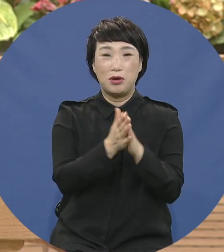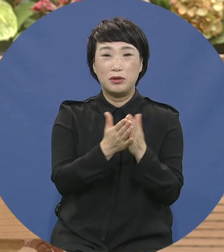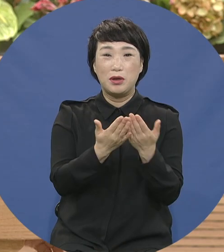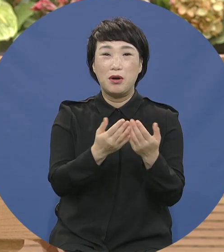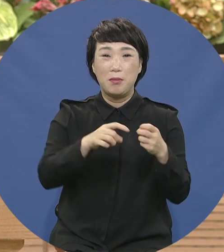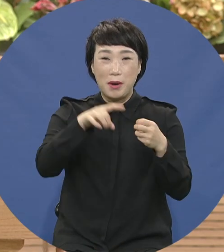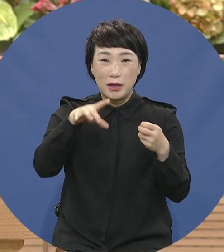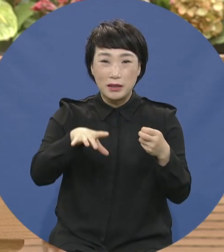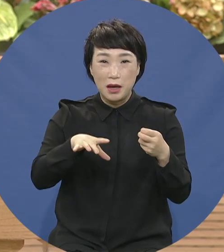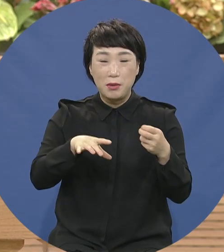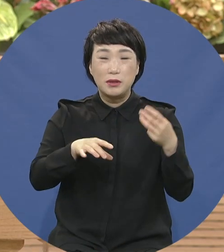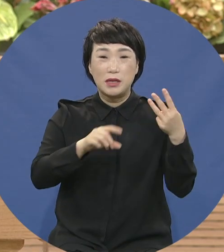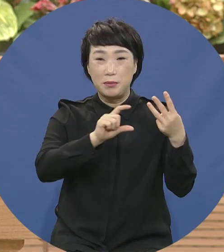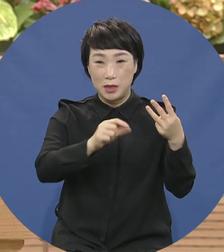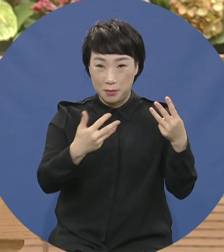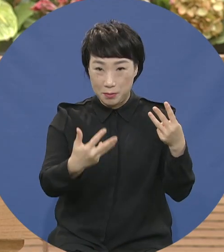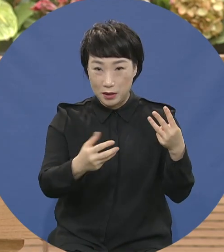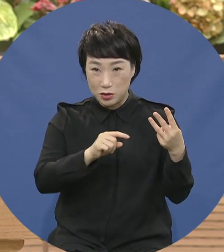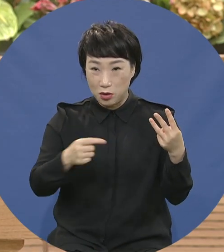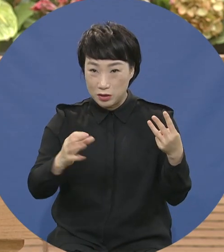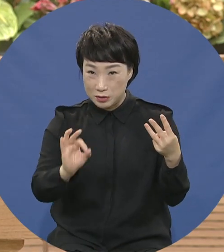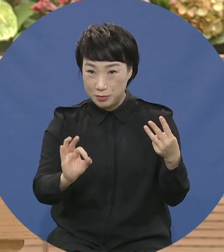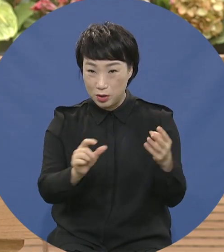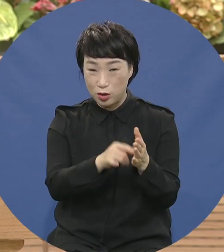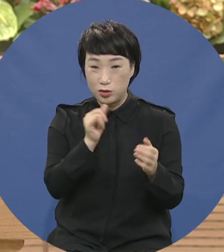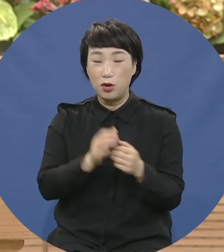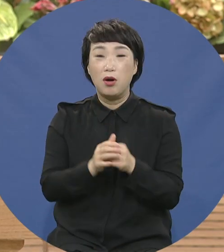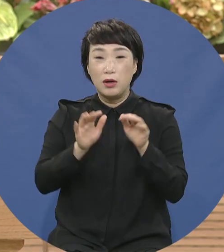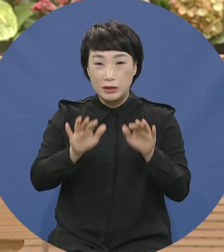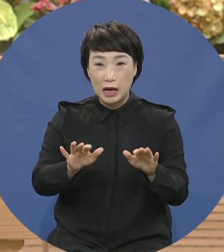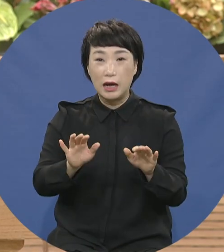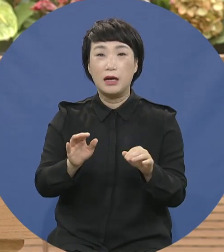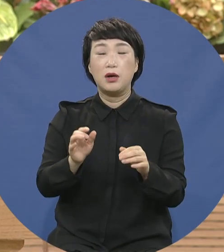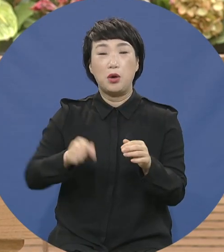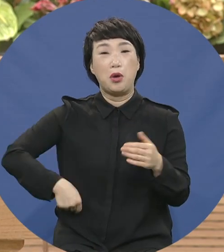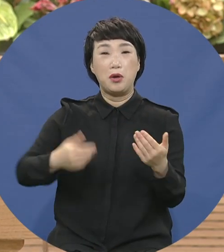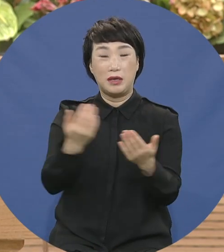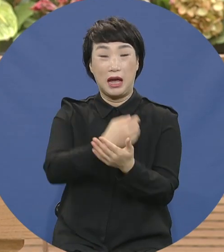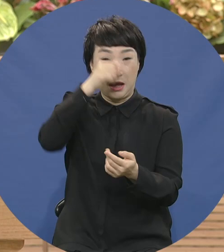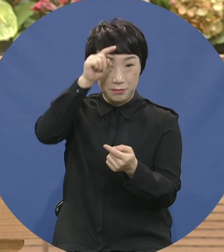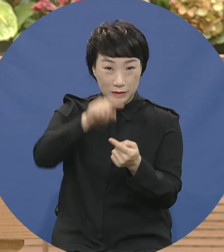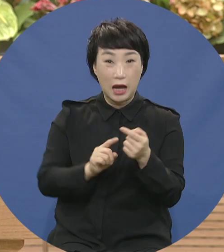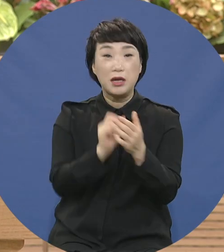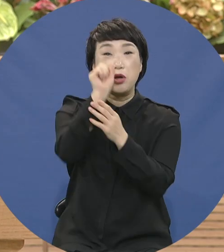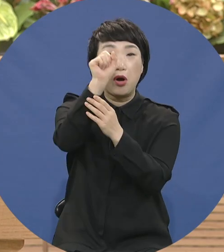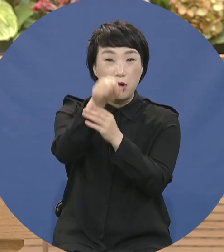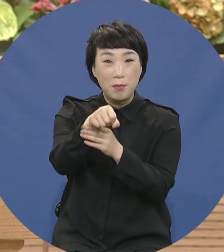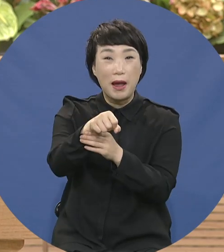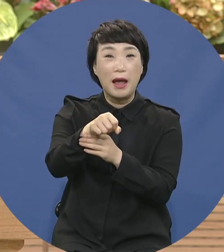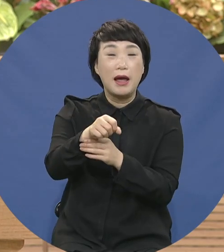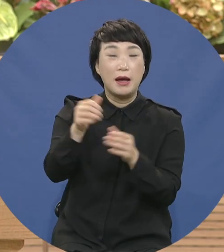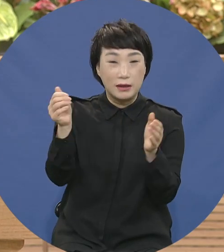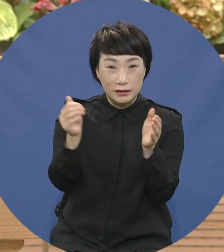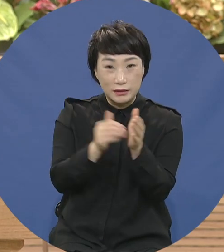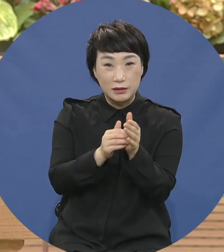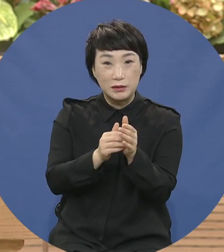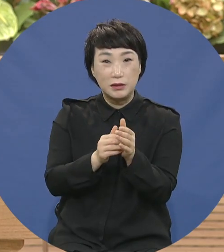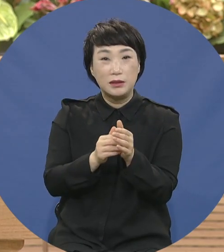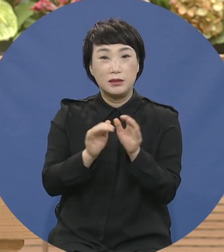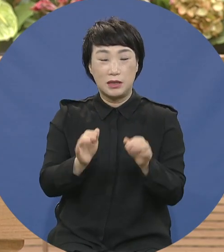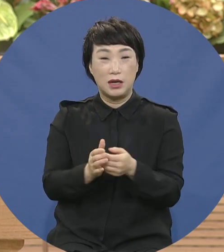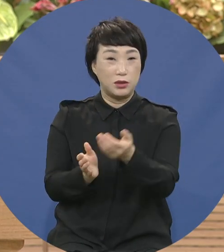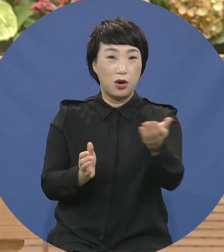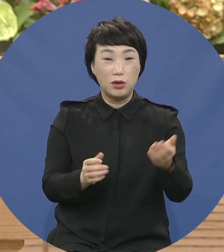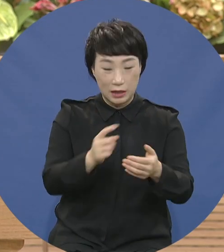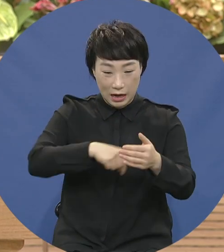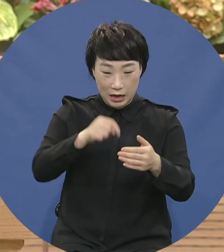마태복음 3장 8절로 10절에 그러므로 회개에 합당한 열매를 맺고